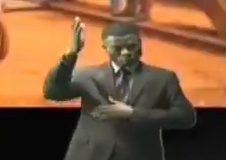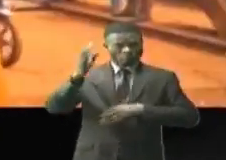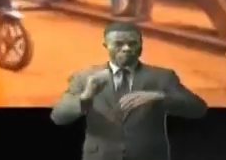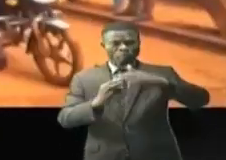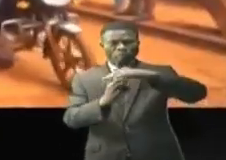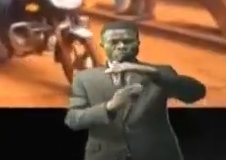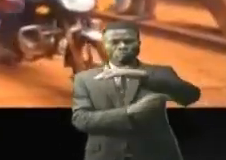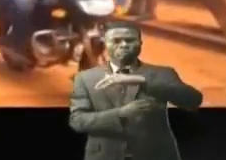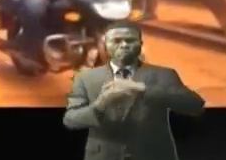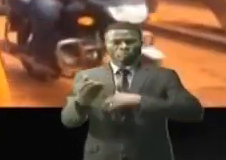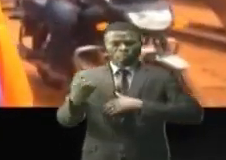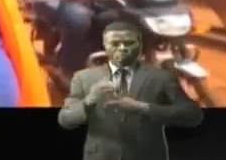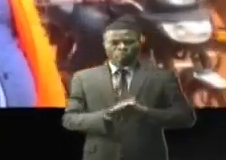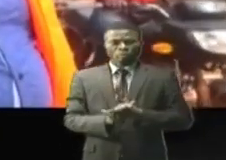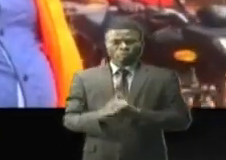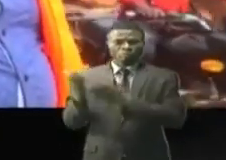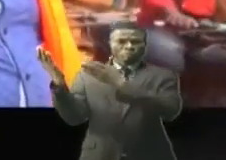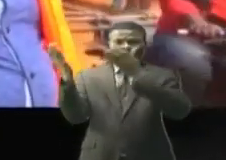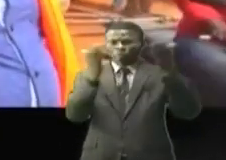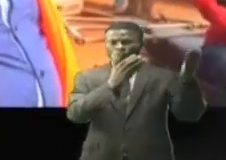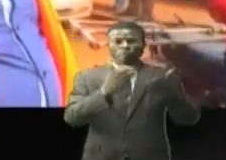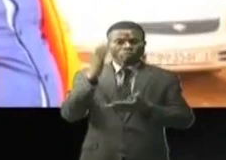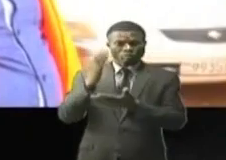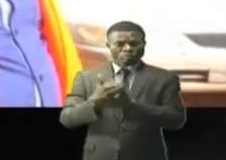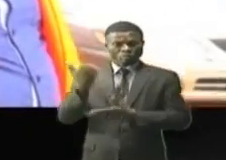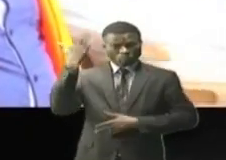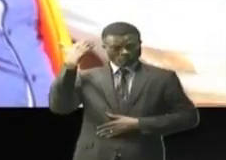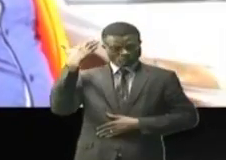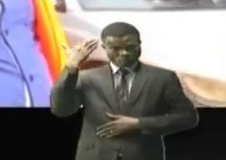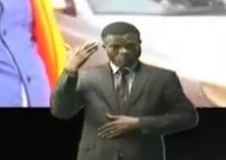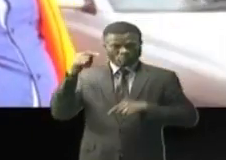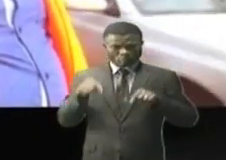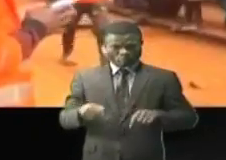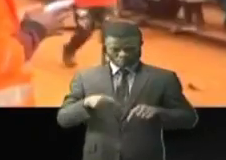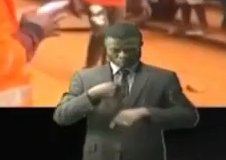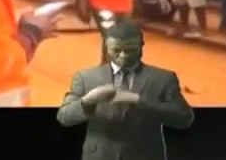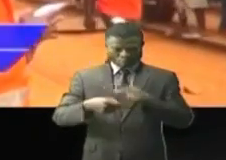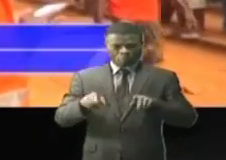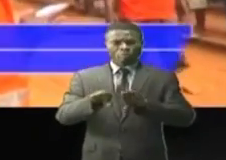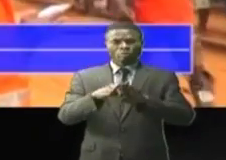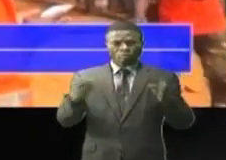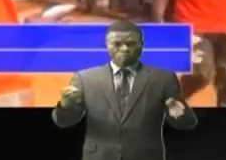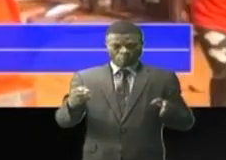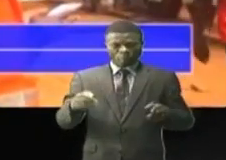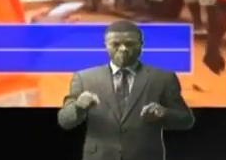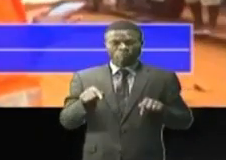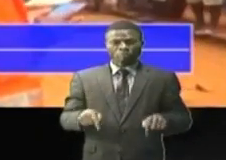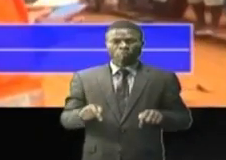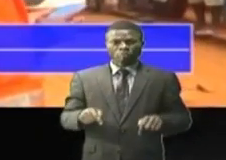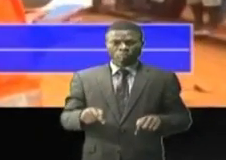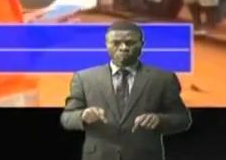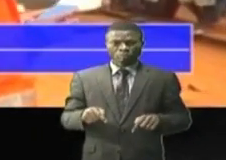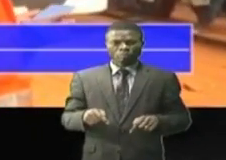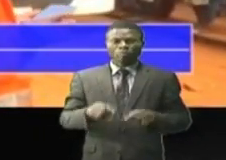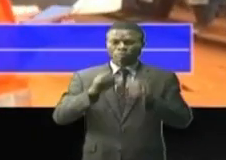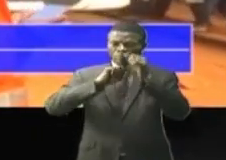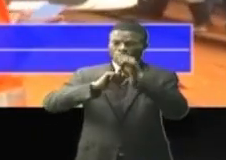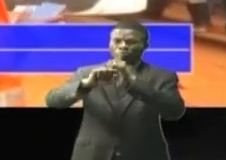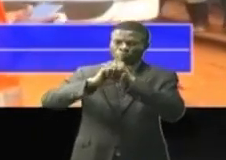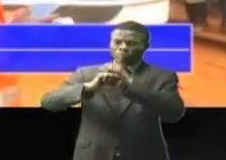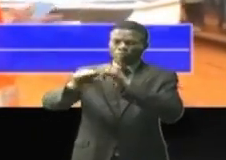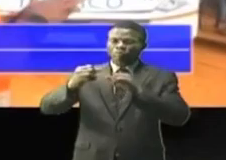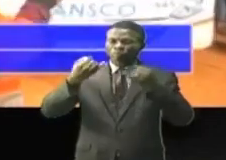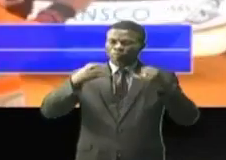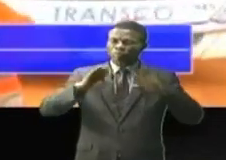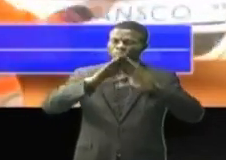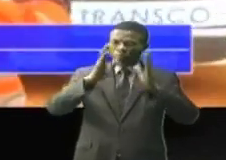ponts. Le trafic qui était pratiquement bloqué pour les véhicules vient d'être réouvert. Nous sommes en train de les sensibiliser pour qu'ils